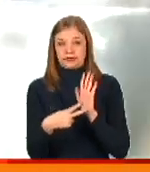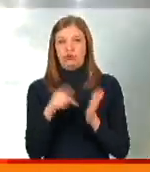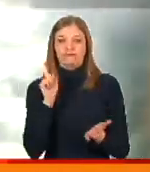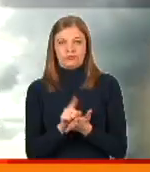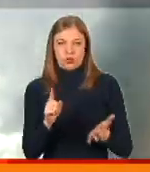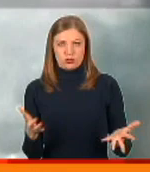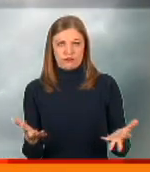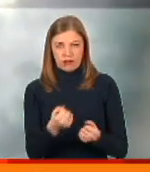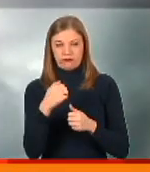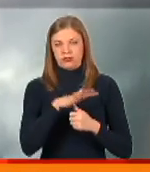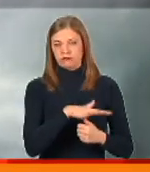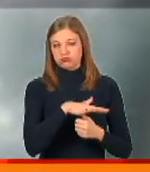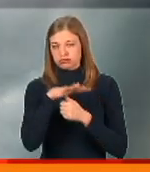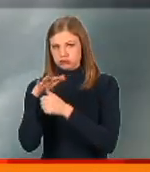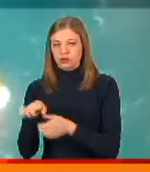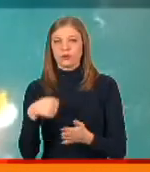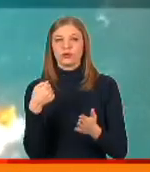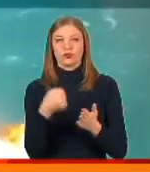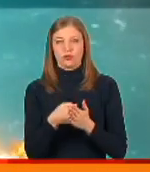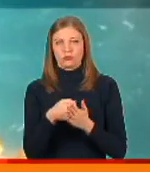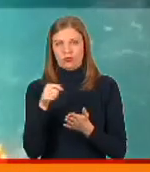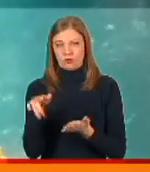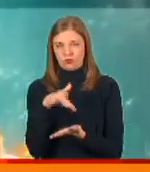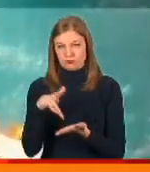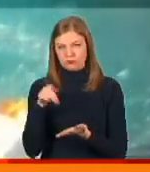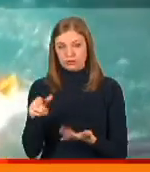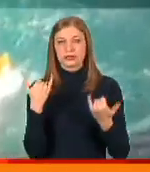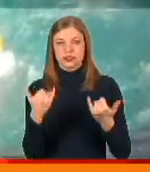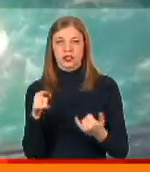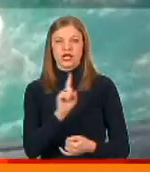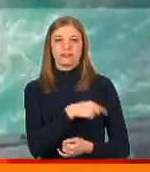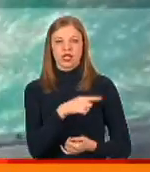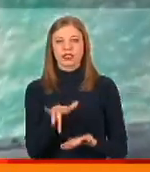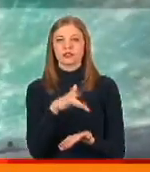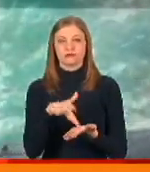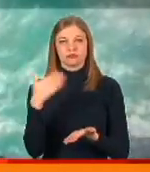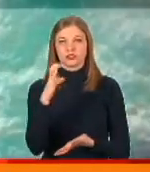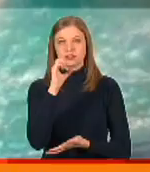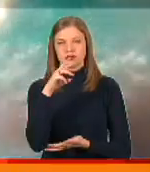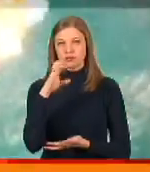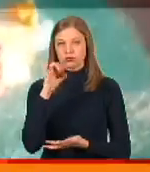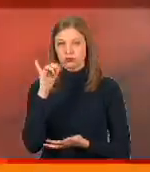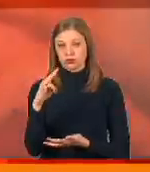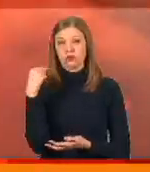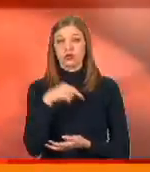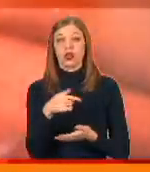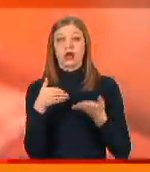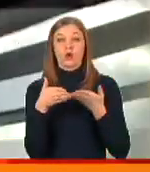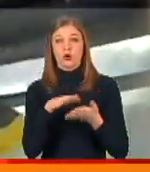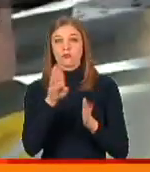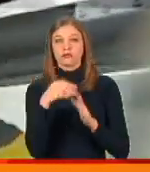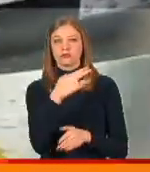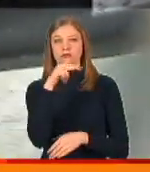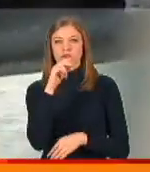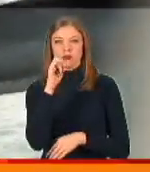вдалося врятувати, гелікоптерами їх доправили на берег. Нині вони в лікарні турецького міста Самсун. Корабель під панамським